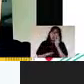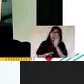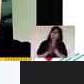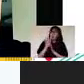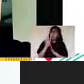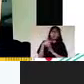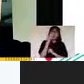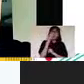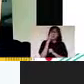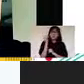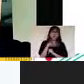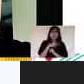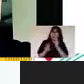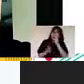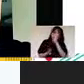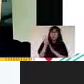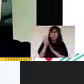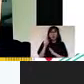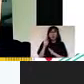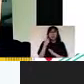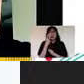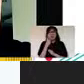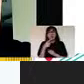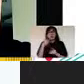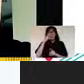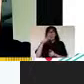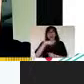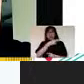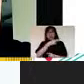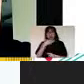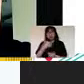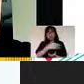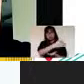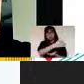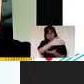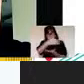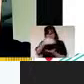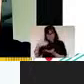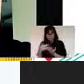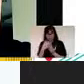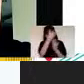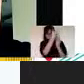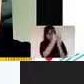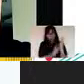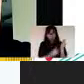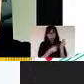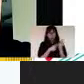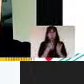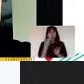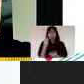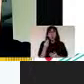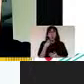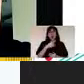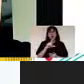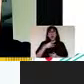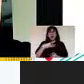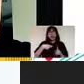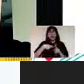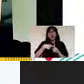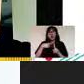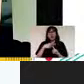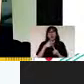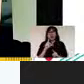Jadi ini data dari Bank Indonesia, kita melihat bahwa terjadi pertumbuhan uang elektronik yang hampir mencapai